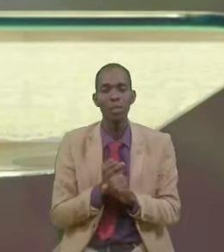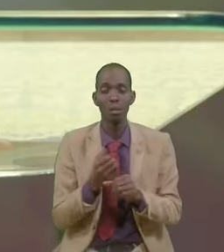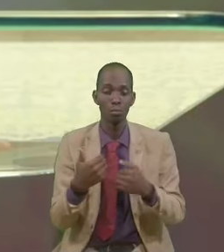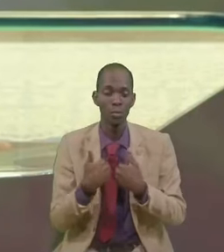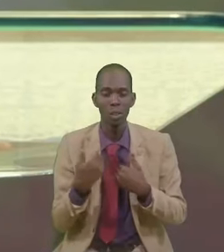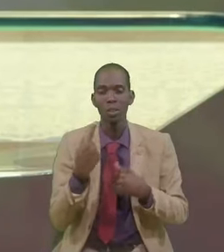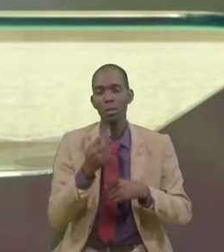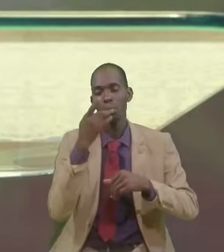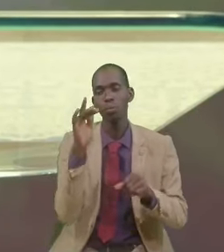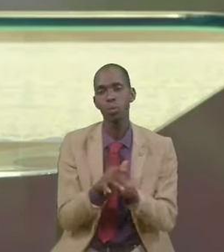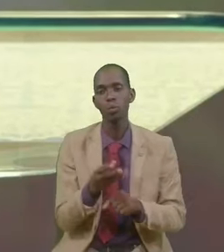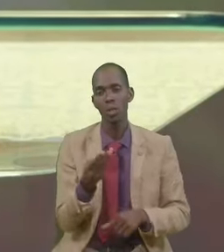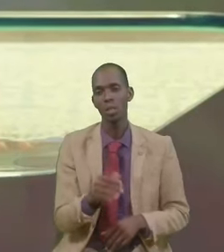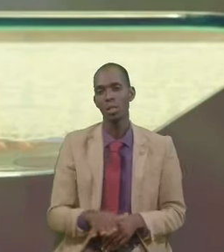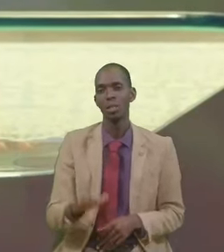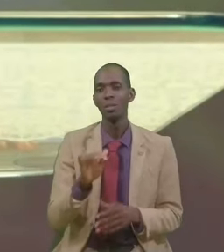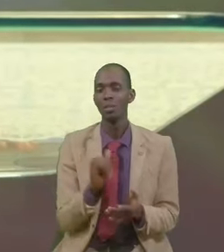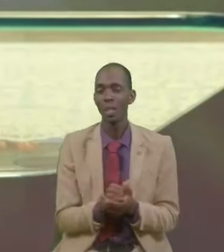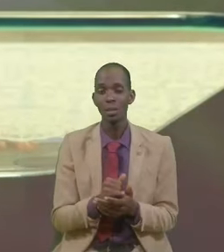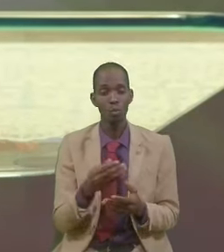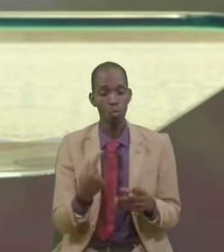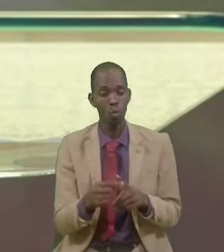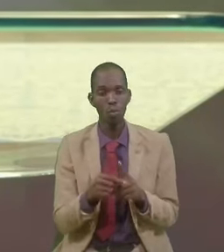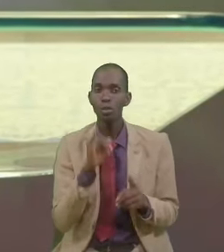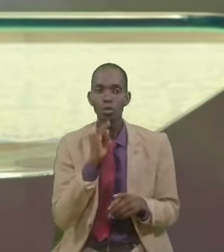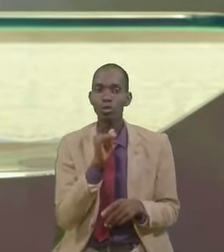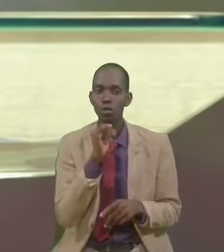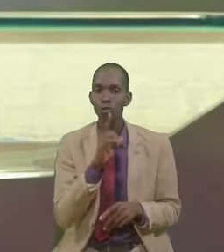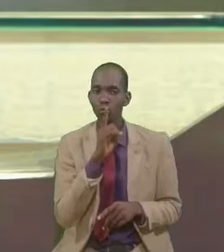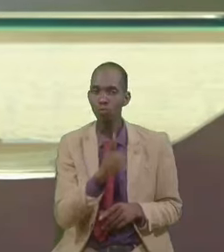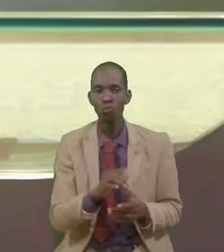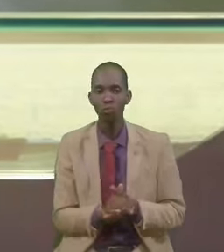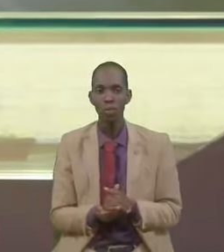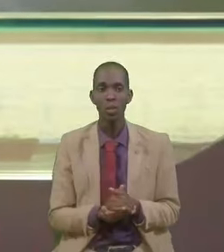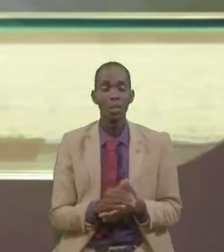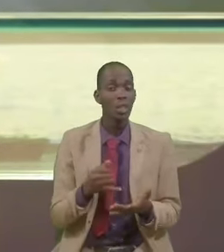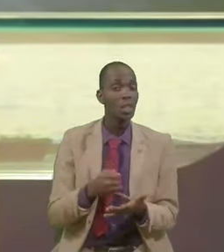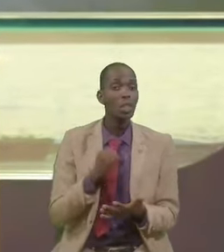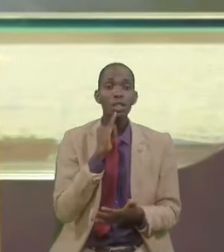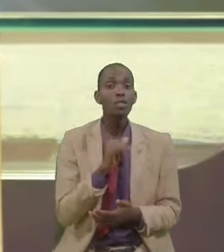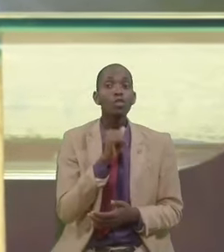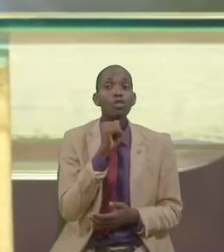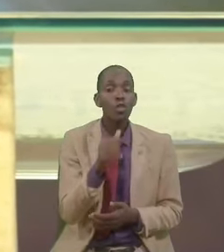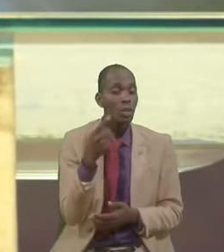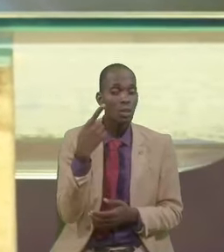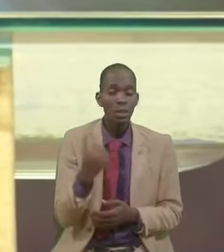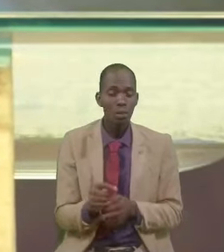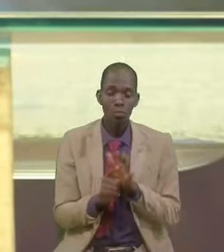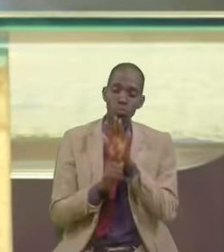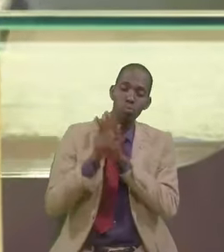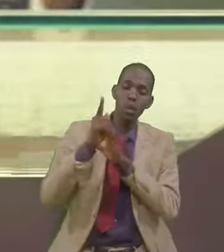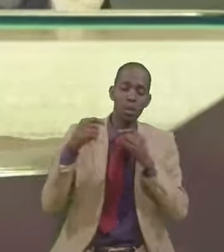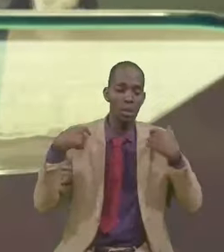la terre promise. Mais cette phrase n'est pas correcte. Ce ne sont pas les géants qui les ont